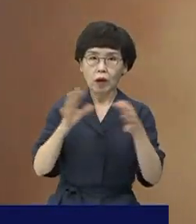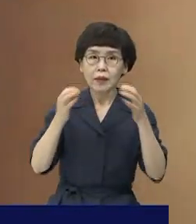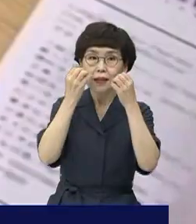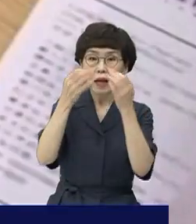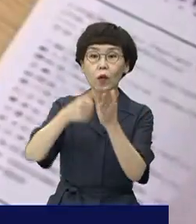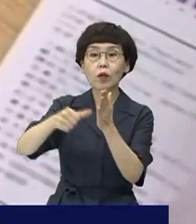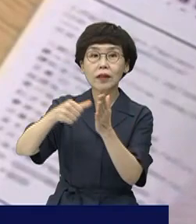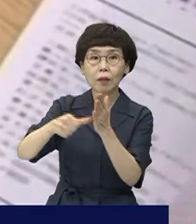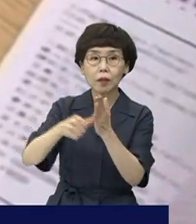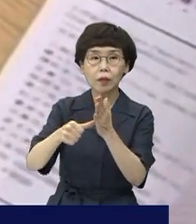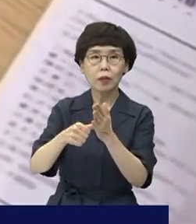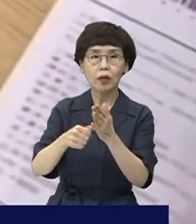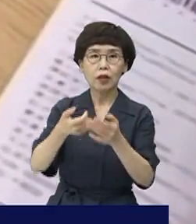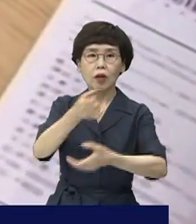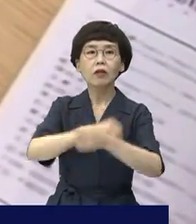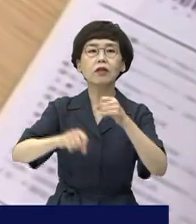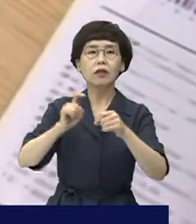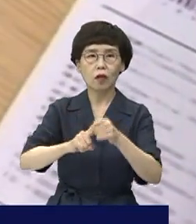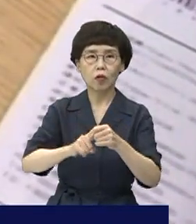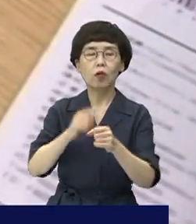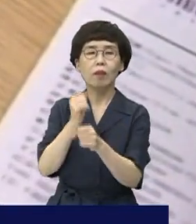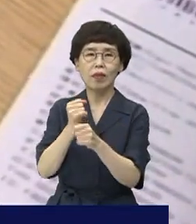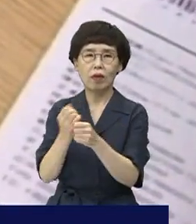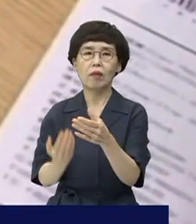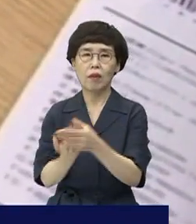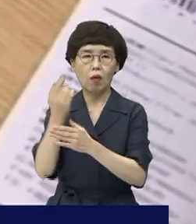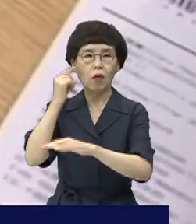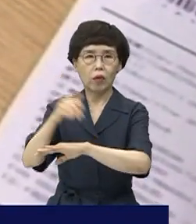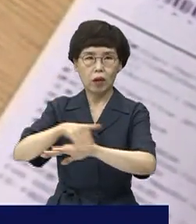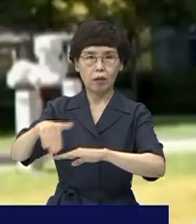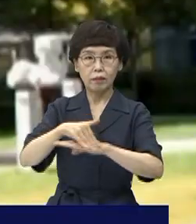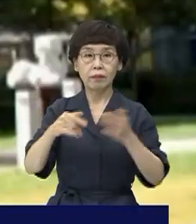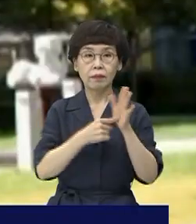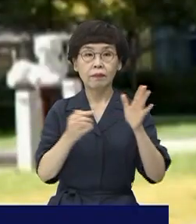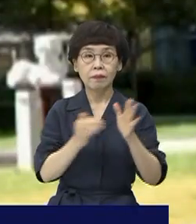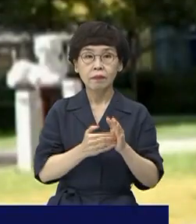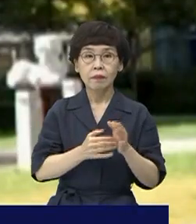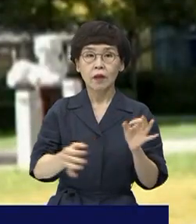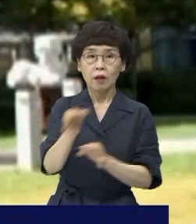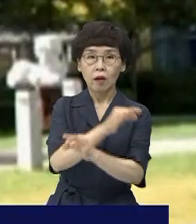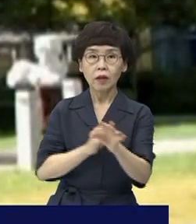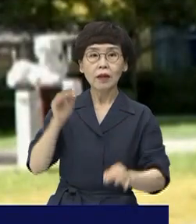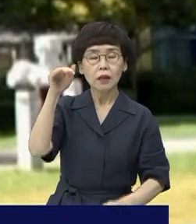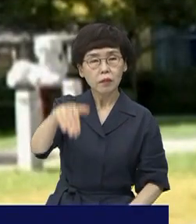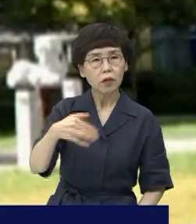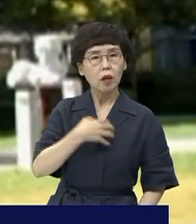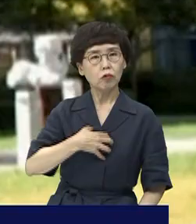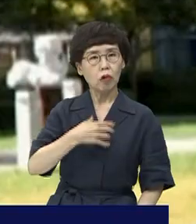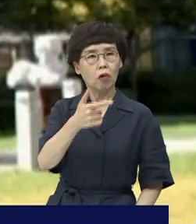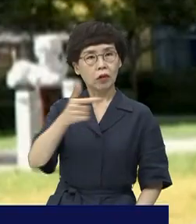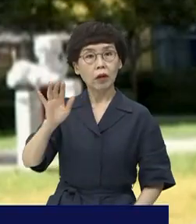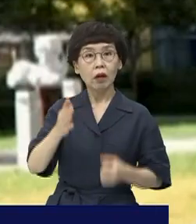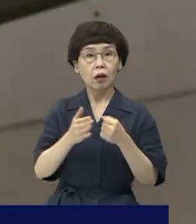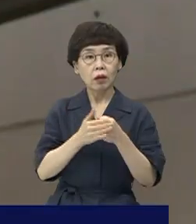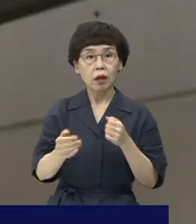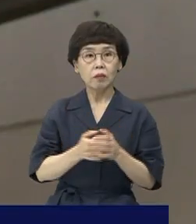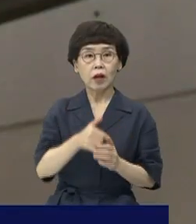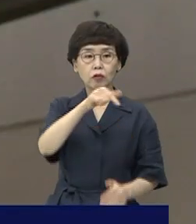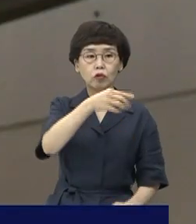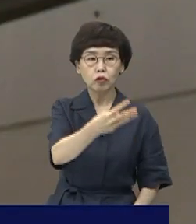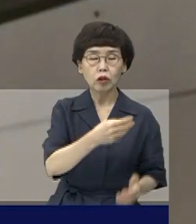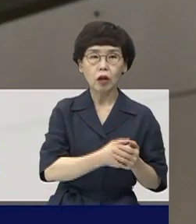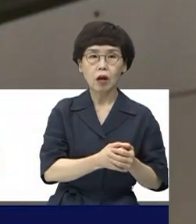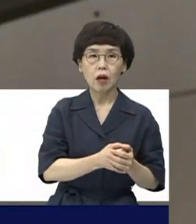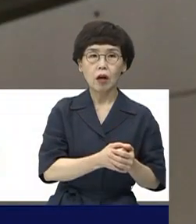신제품은 공격적으로 출시할 예정이라고 블룸버그는 전했습니다. 경기 침체 우려가 커짐에 따라 앞서 구글의